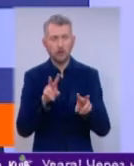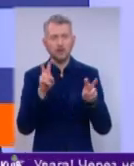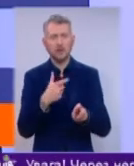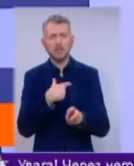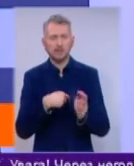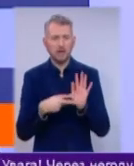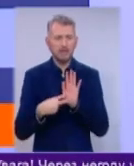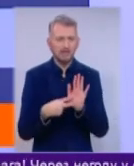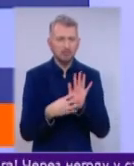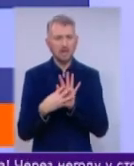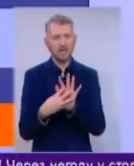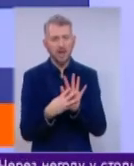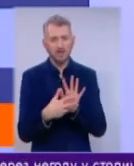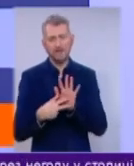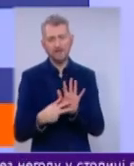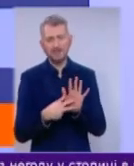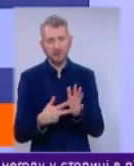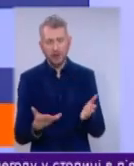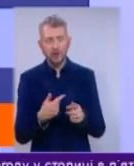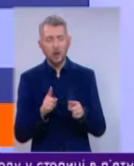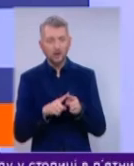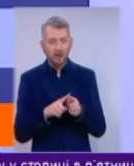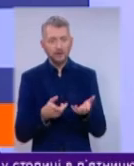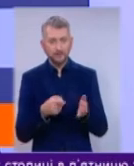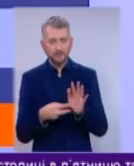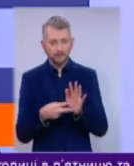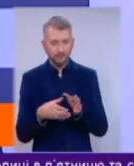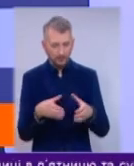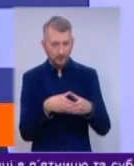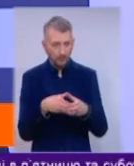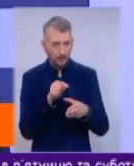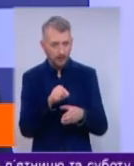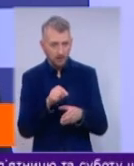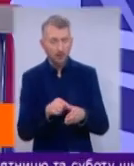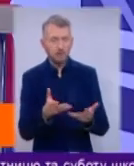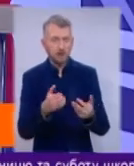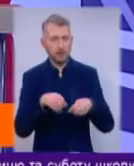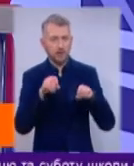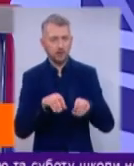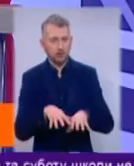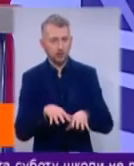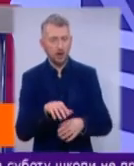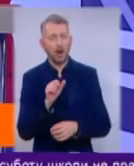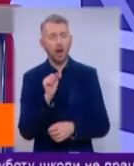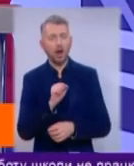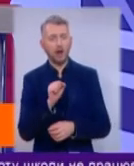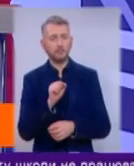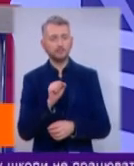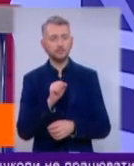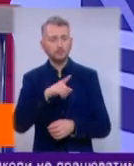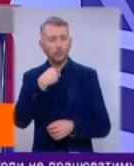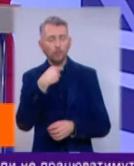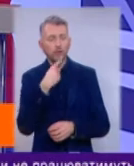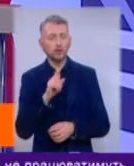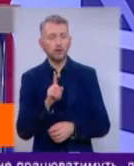сімка, дев'ятка, вісімка. І от ця от сімка, дев'ятка чи вісімка, вона насправді і приймає рішення. А говорити,